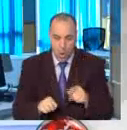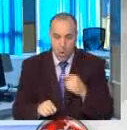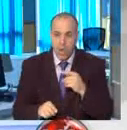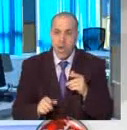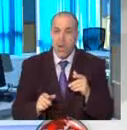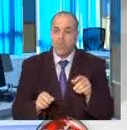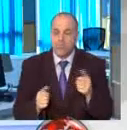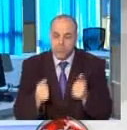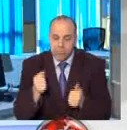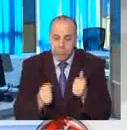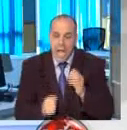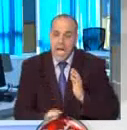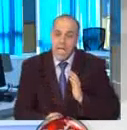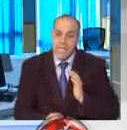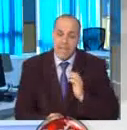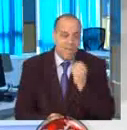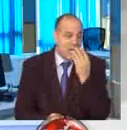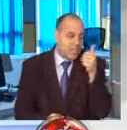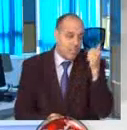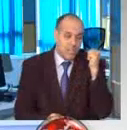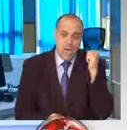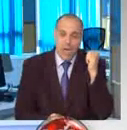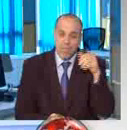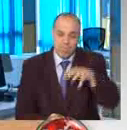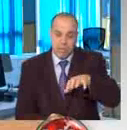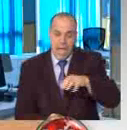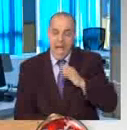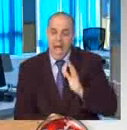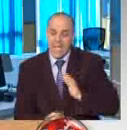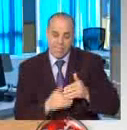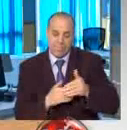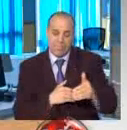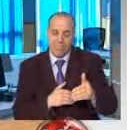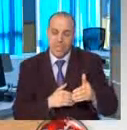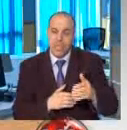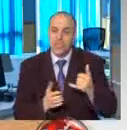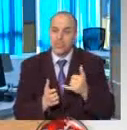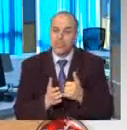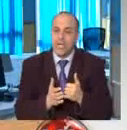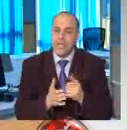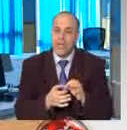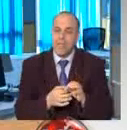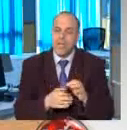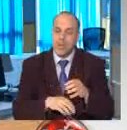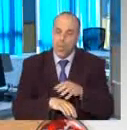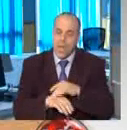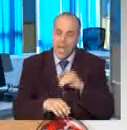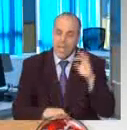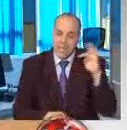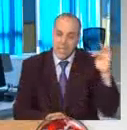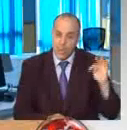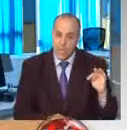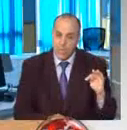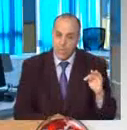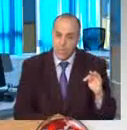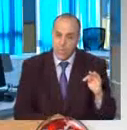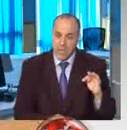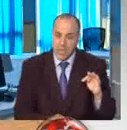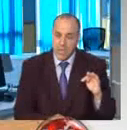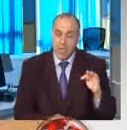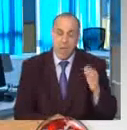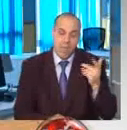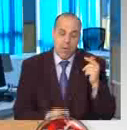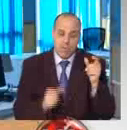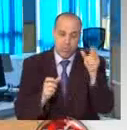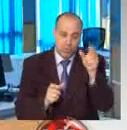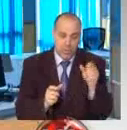تمكنت دورية عسكرية ظهر أمس بالمنطقة العسكرية العازلة بجهة القصر بالذهيبة من ولاية تطاوين، تمكنت من